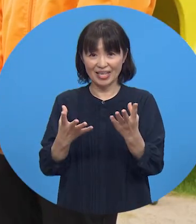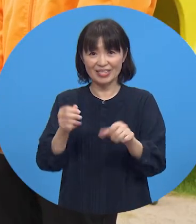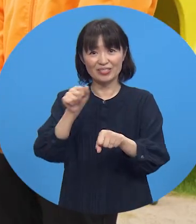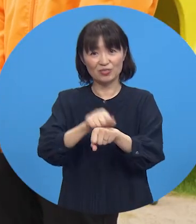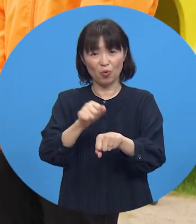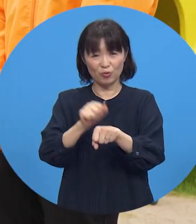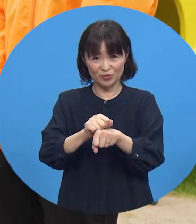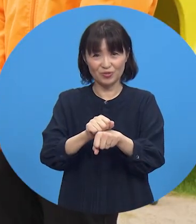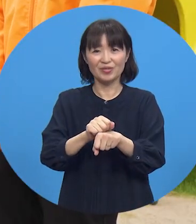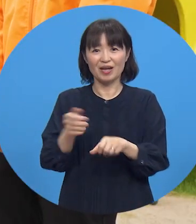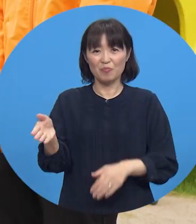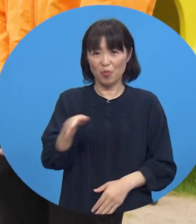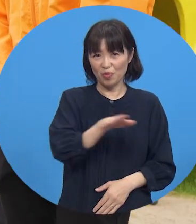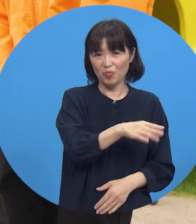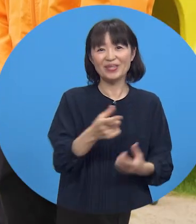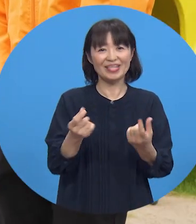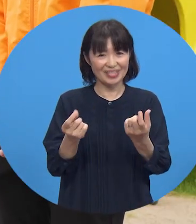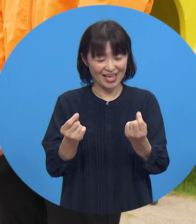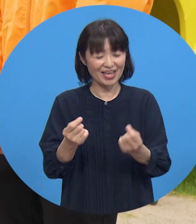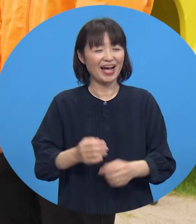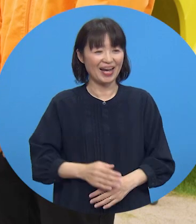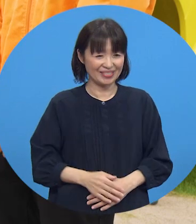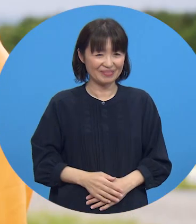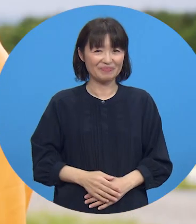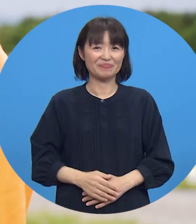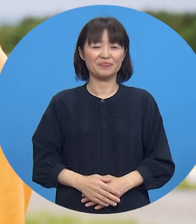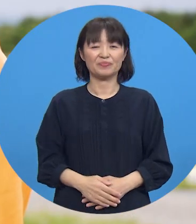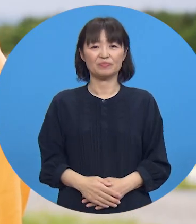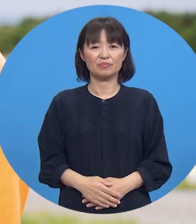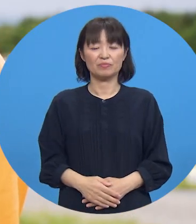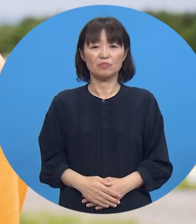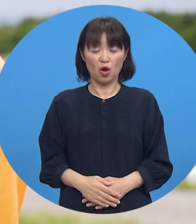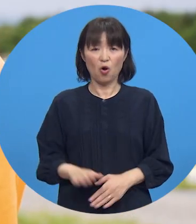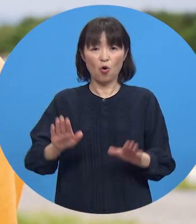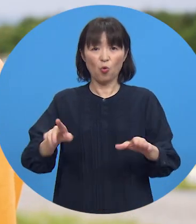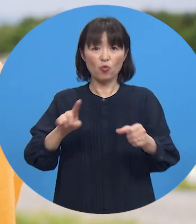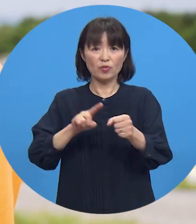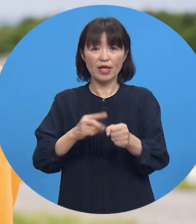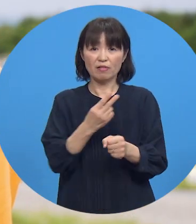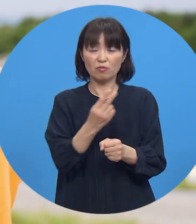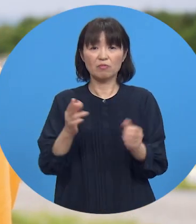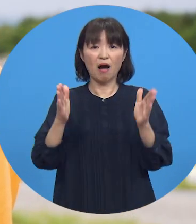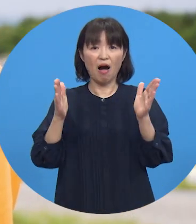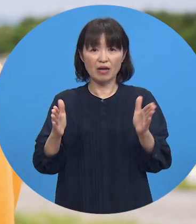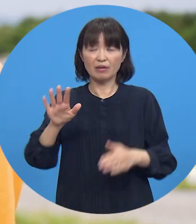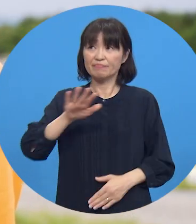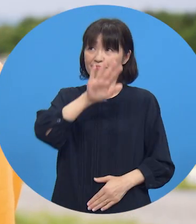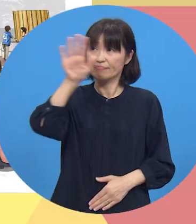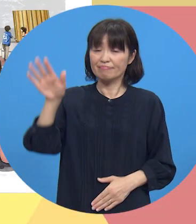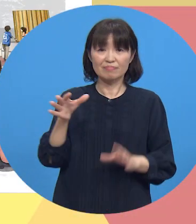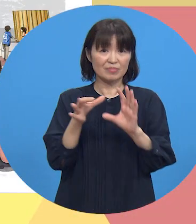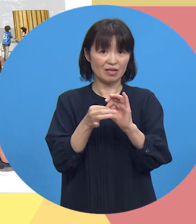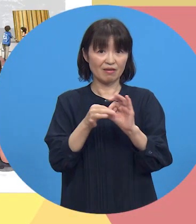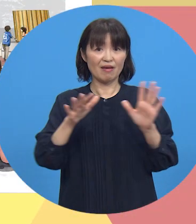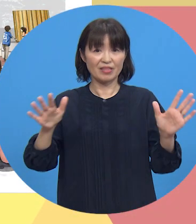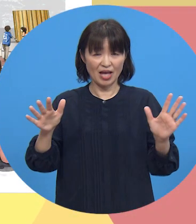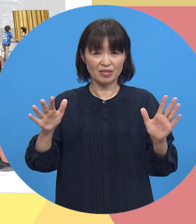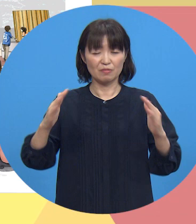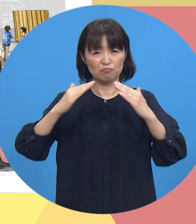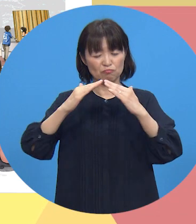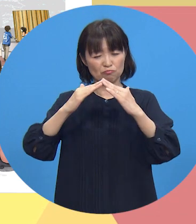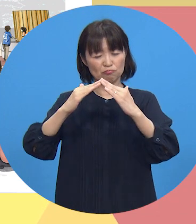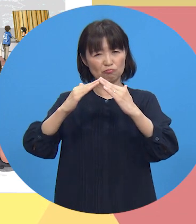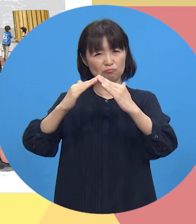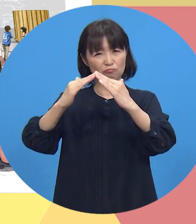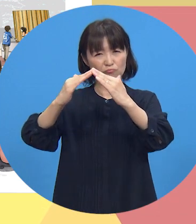が誕生していますね。 はい、今年度中には天候に左右されず雨の日でも遊べ